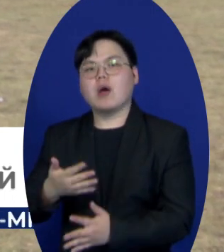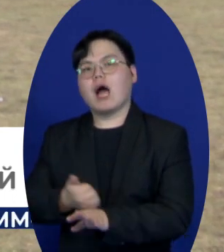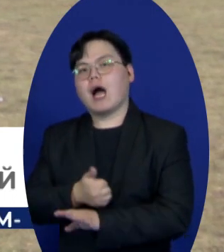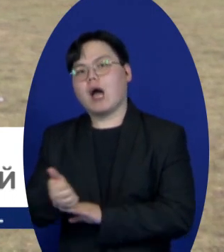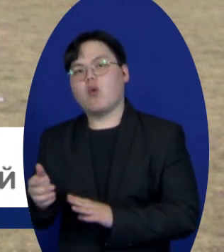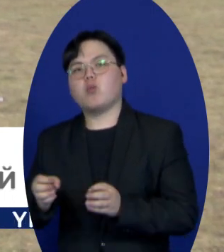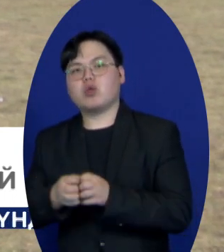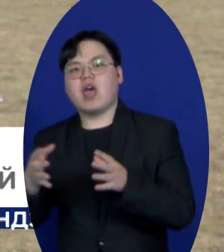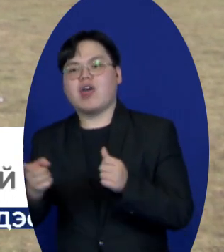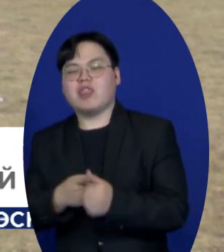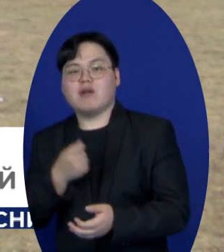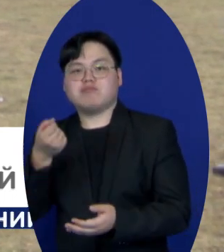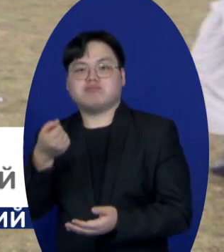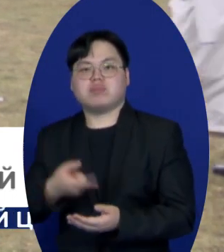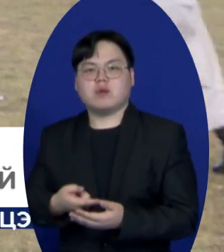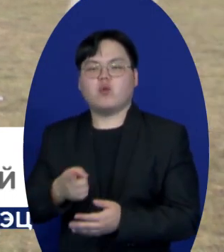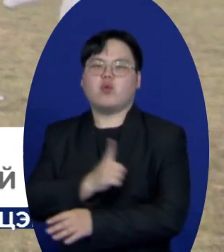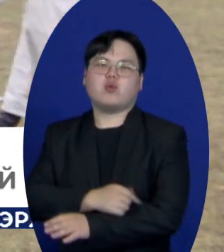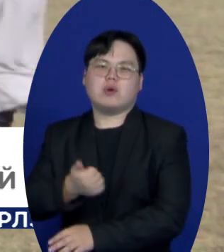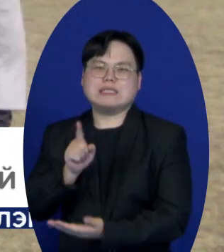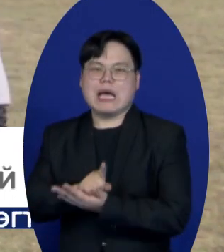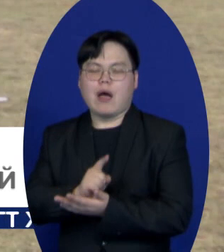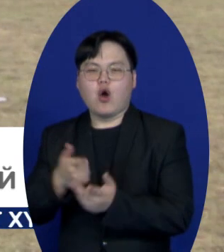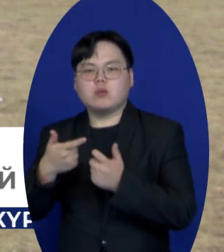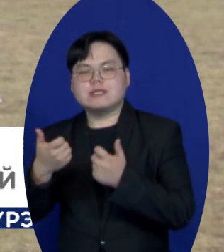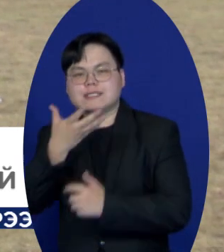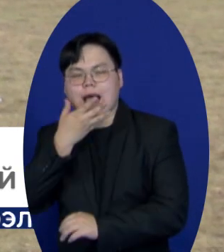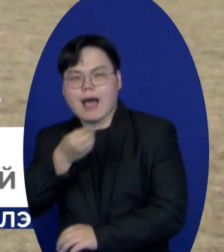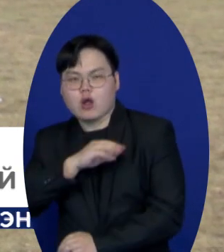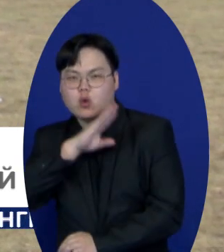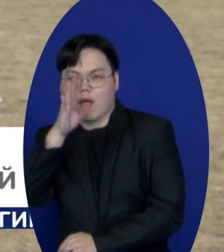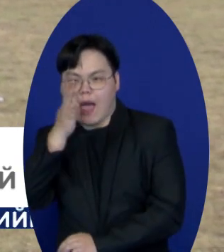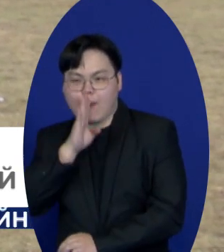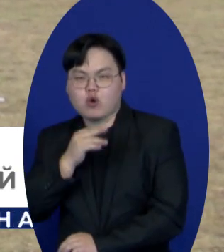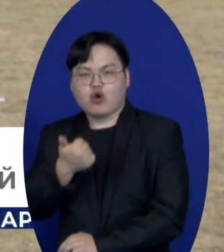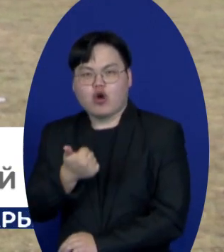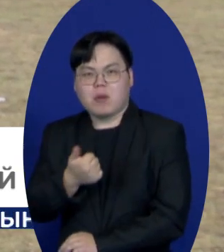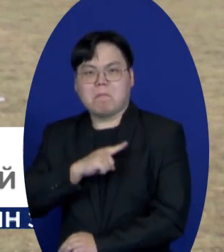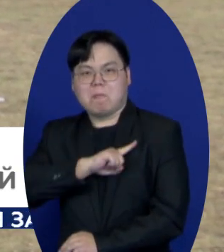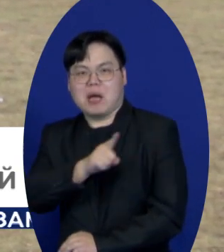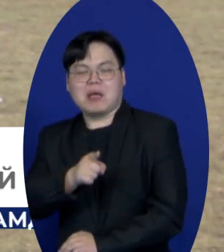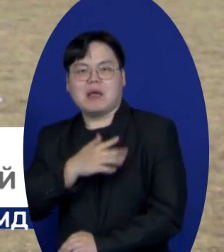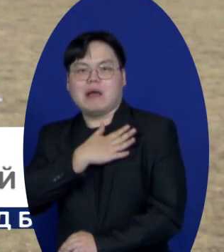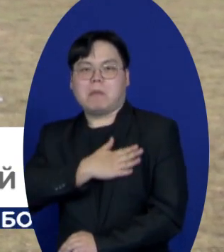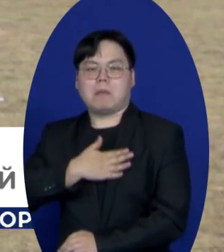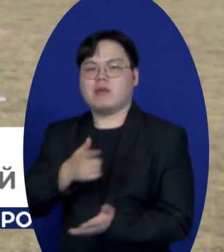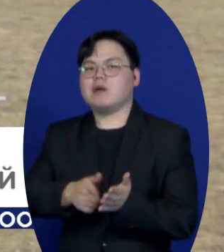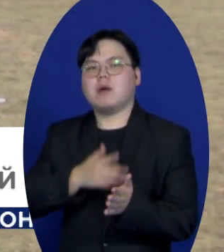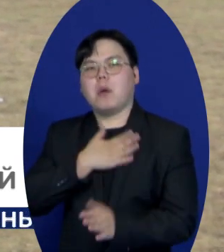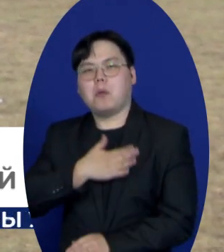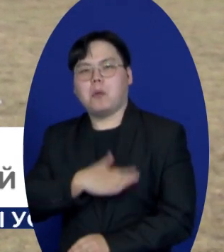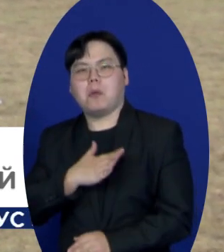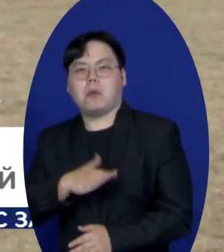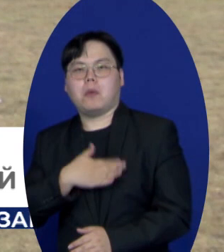нэрлэвэл илүү үр дүнтэй. Заавал таван удаа буудлын тийм ээ тансаг орчин биш. Энэ байгаль өөрөө тансаг орчин